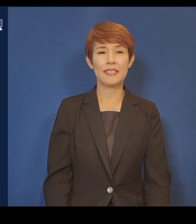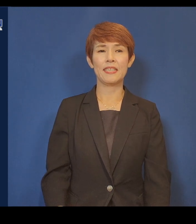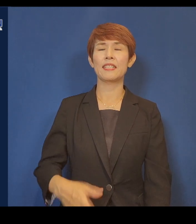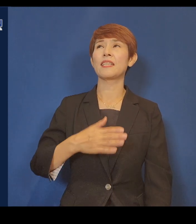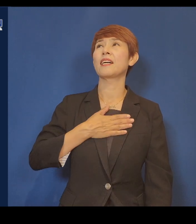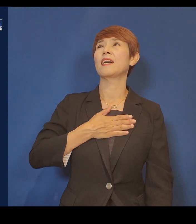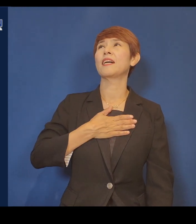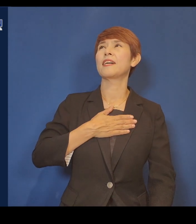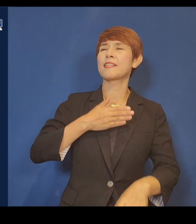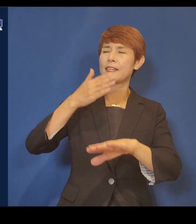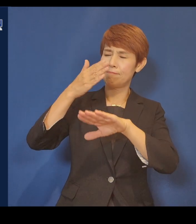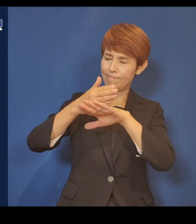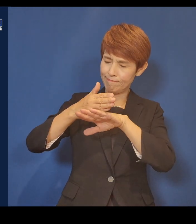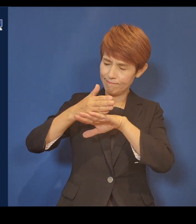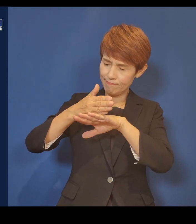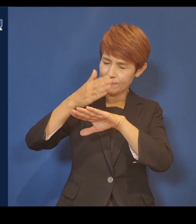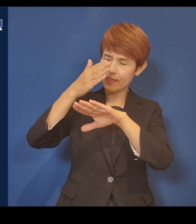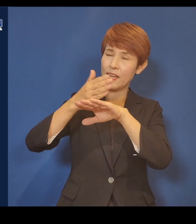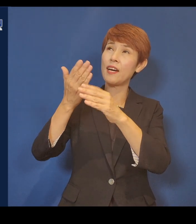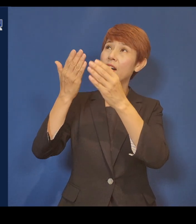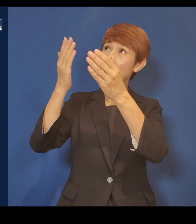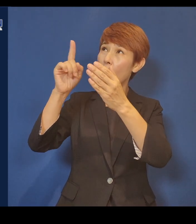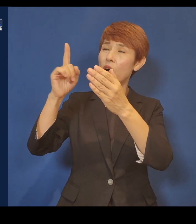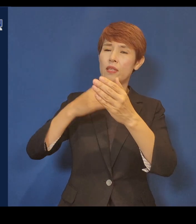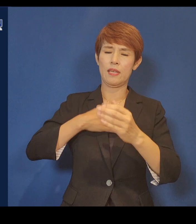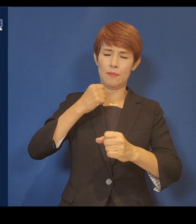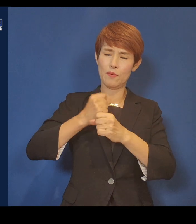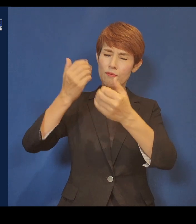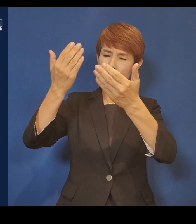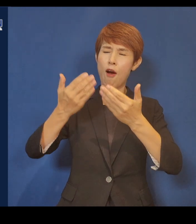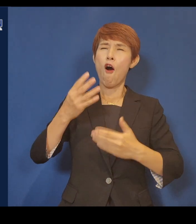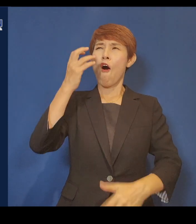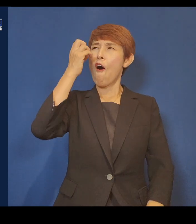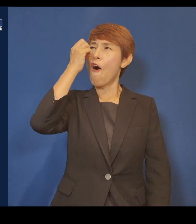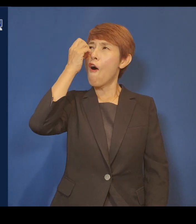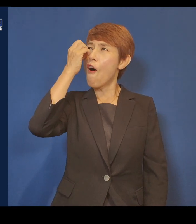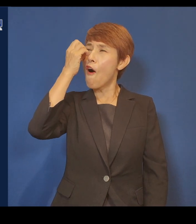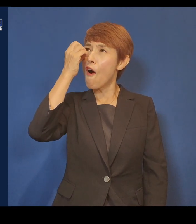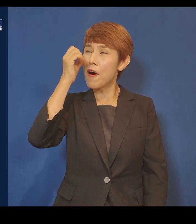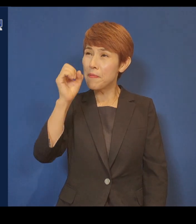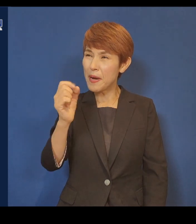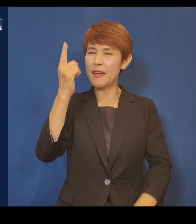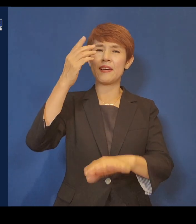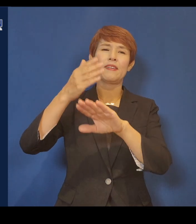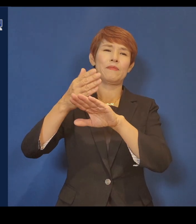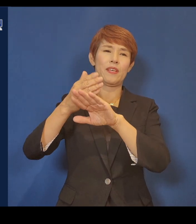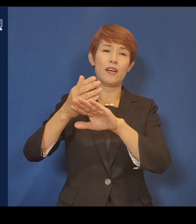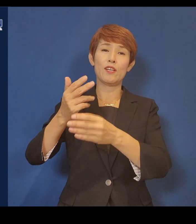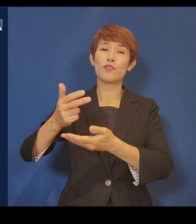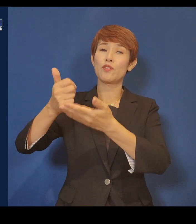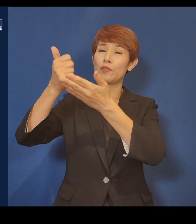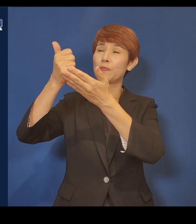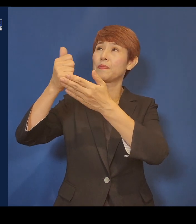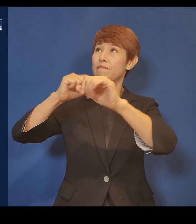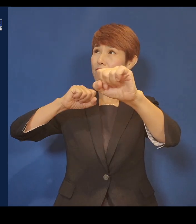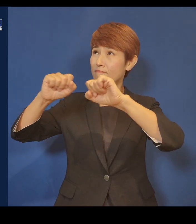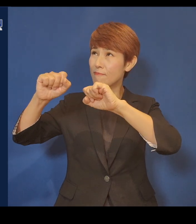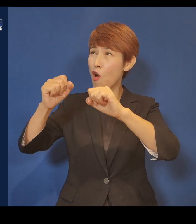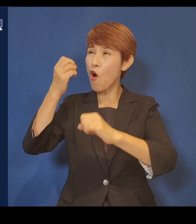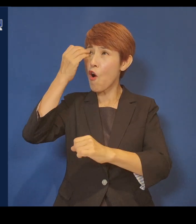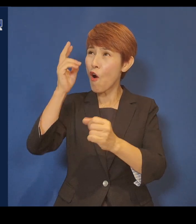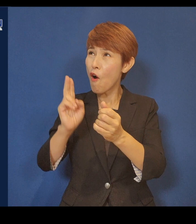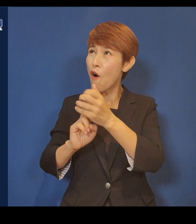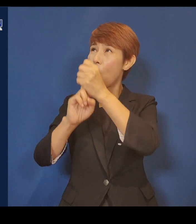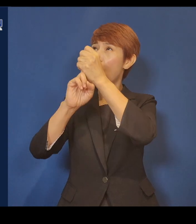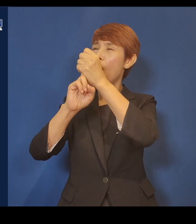내가 주께 감사하옴은 나를 지으심이 심히 기묘하심이라. 주께서 하시는 일이 기이함을